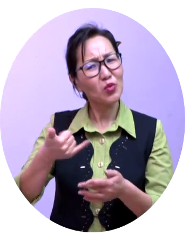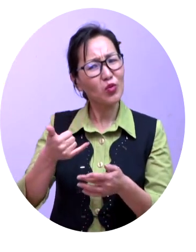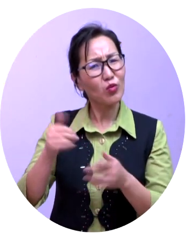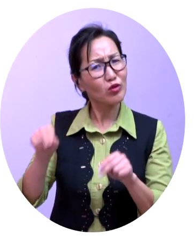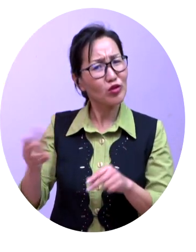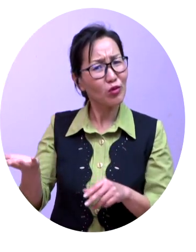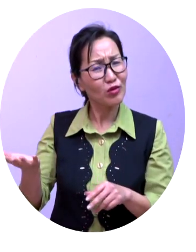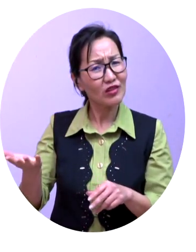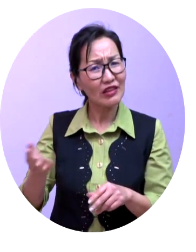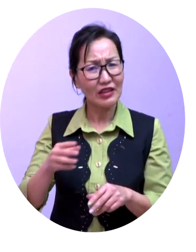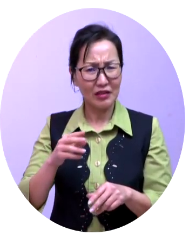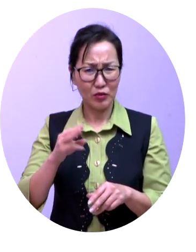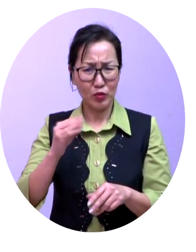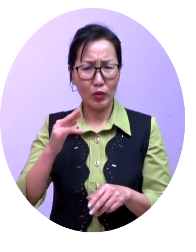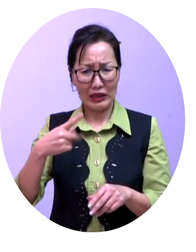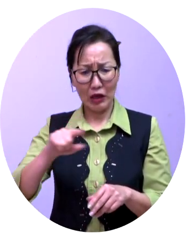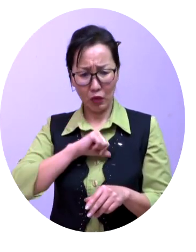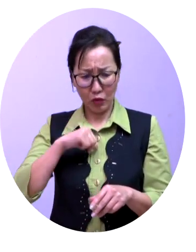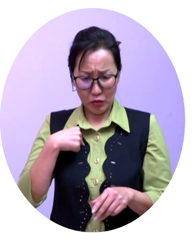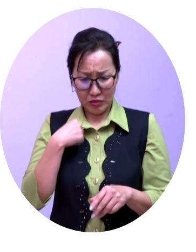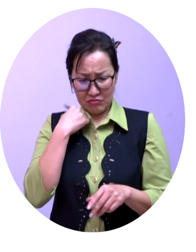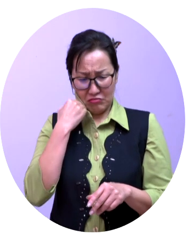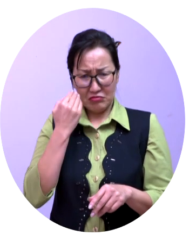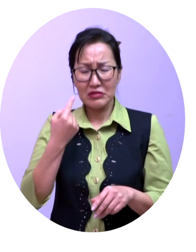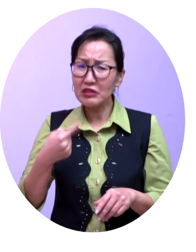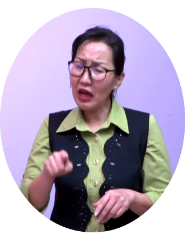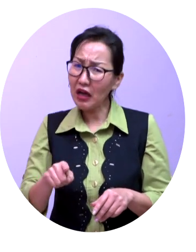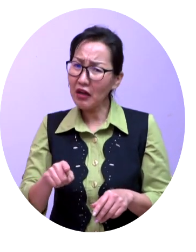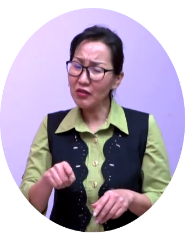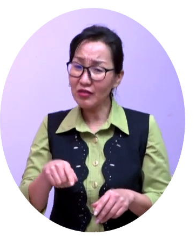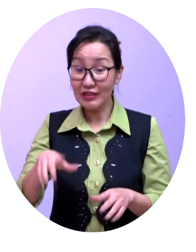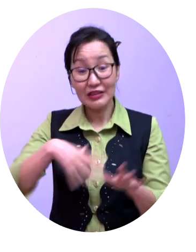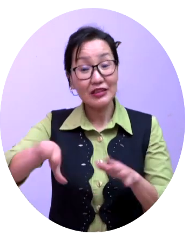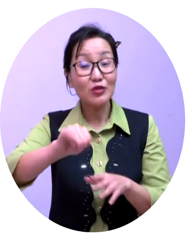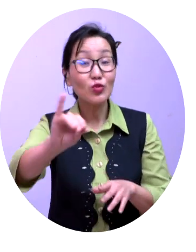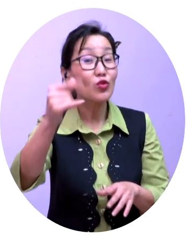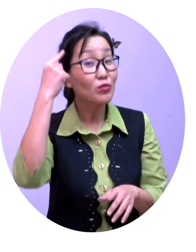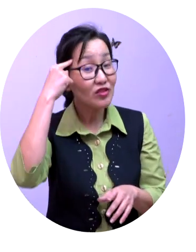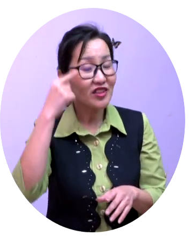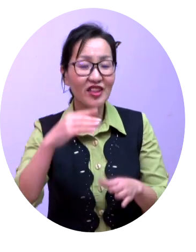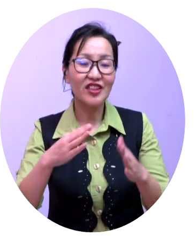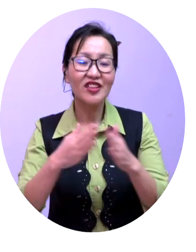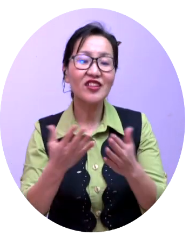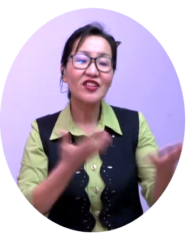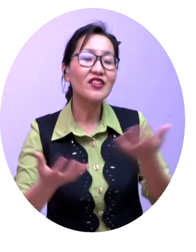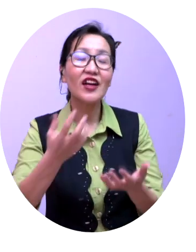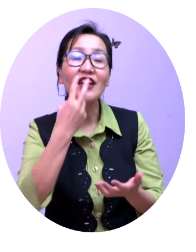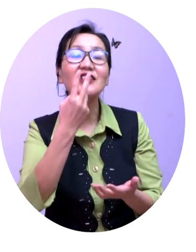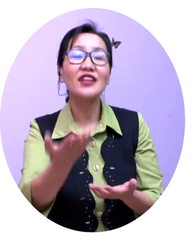өөрөөсөө ицсэн болоо? Та нар юу гэж бодож байна? Гэрийнхэн тэгээр ярилцаарай хүүхдүүдээ.